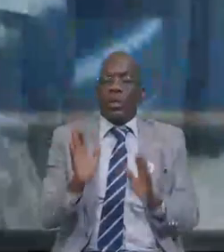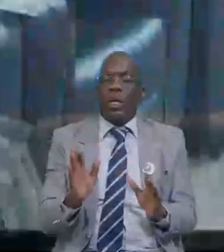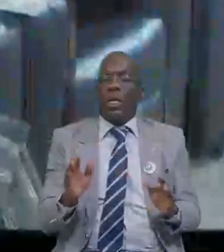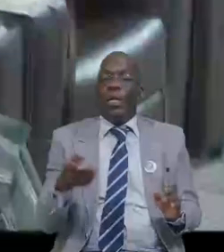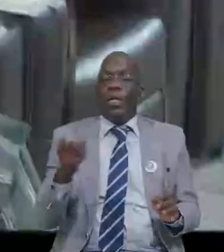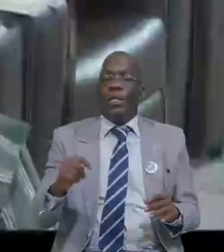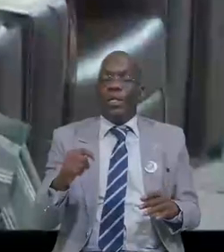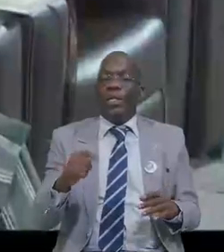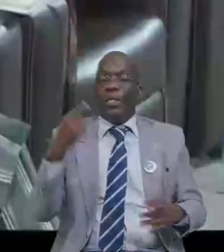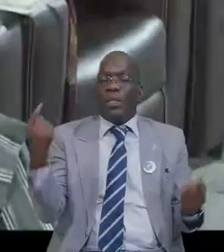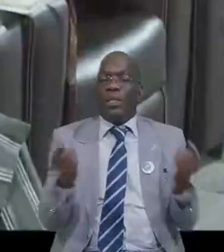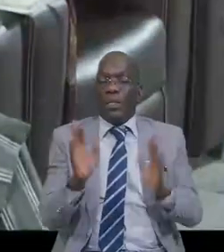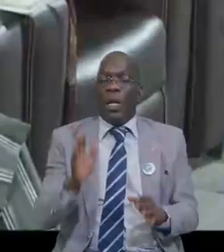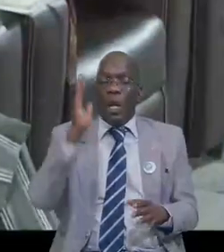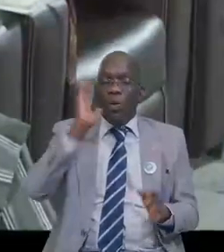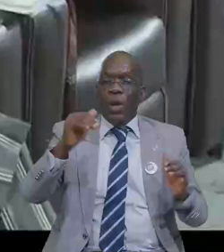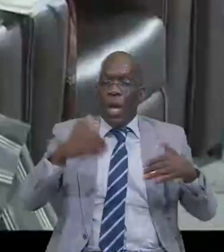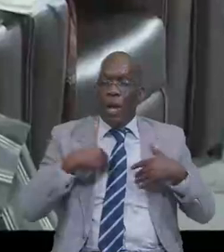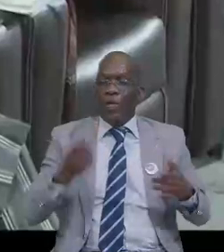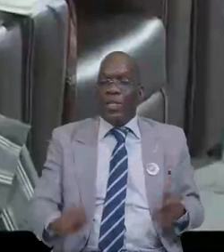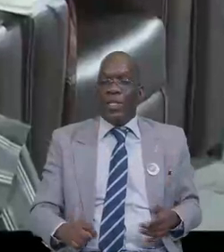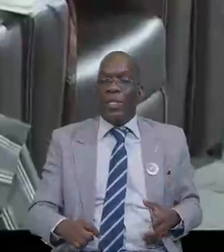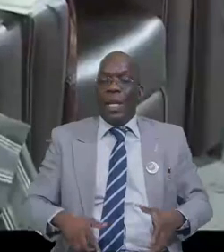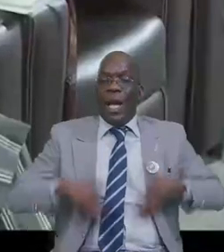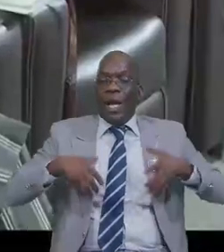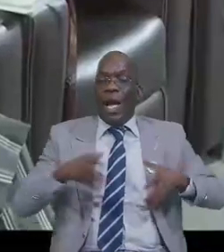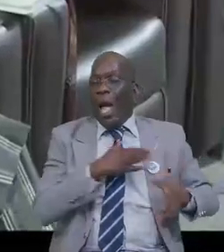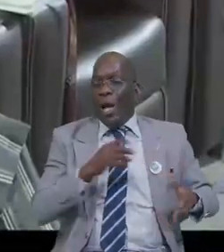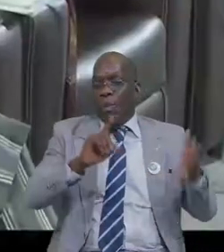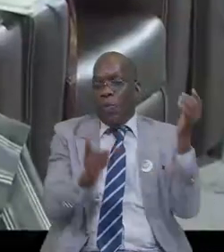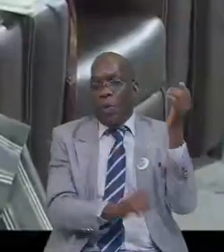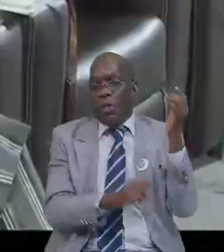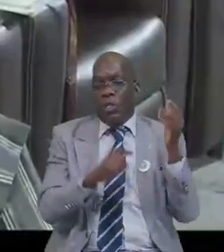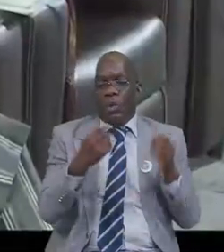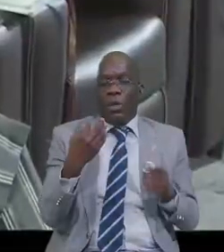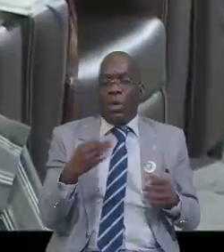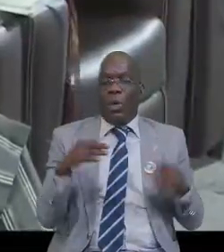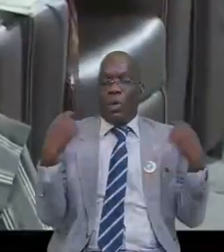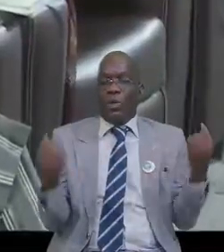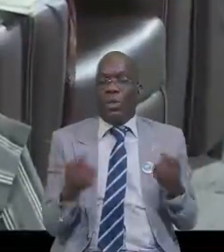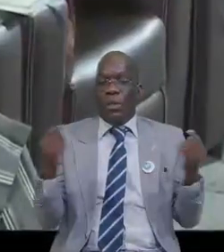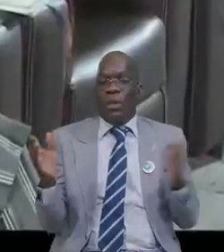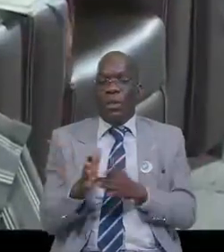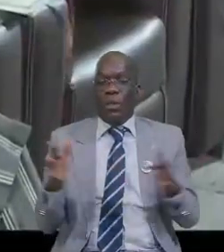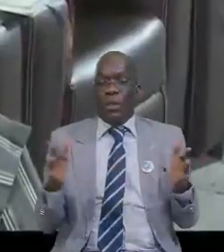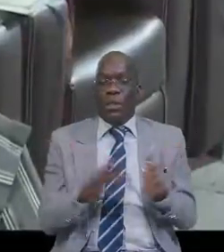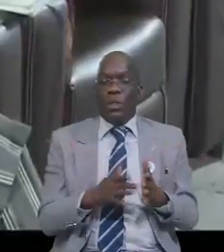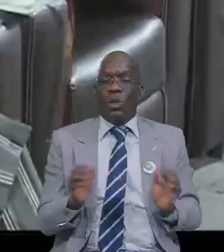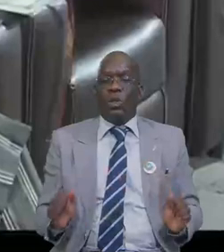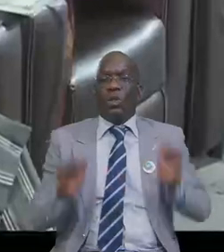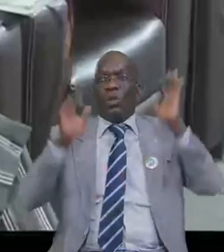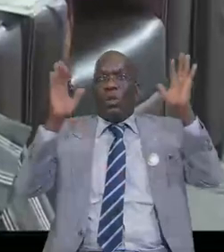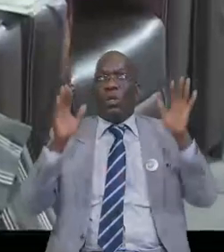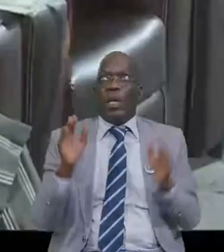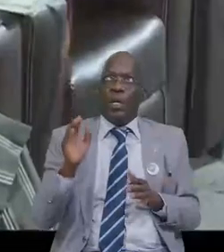que les pécheurs aient la colère et l'indignation et le châtiment pour leurs péchés,